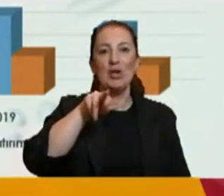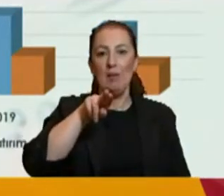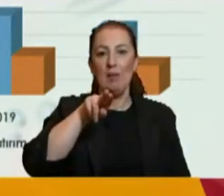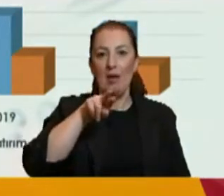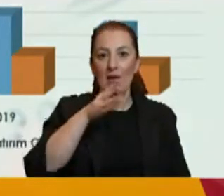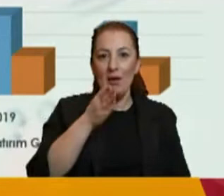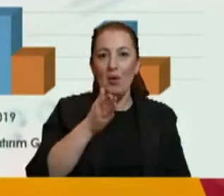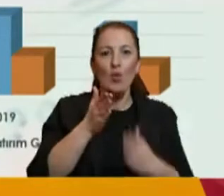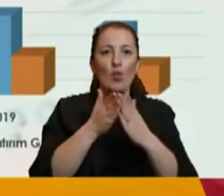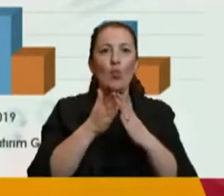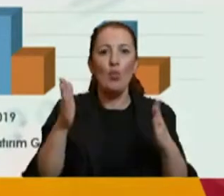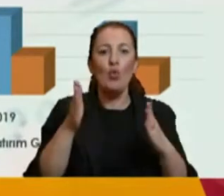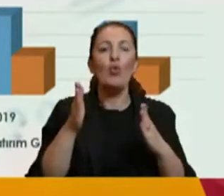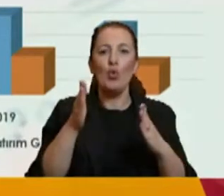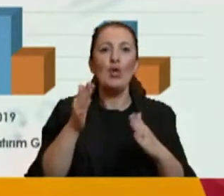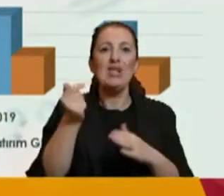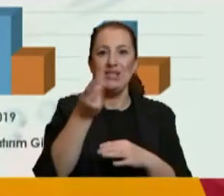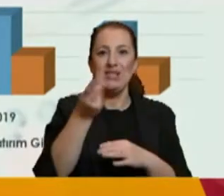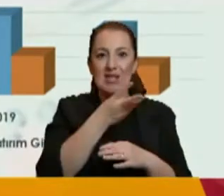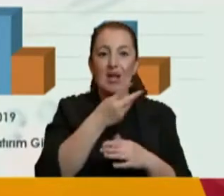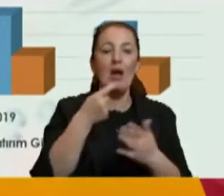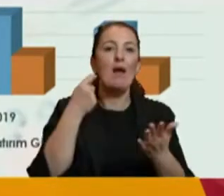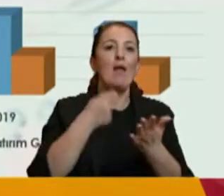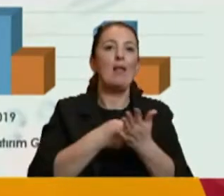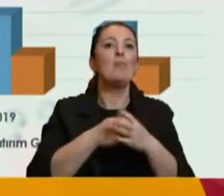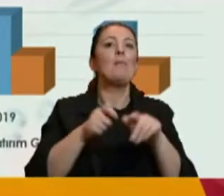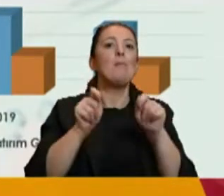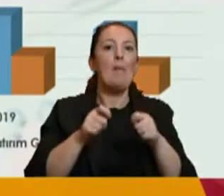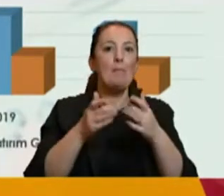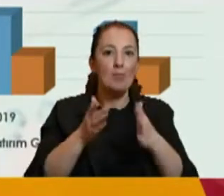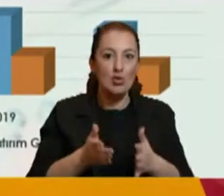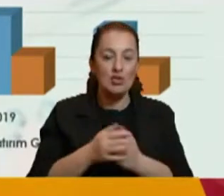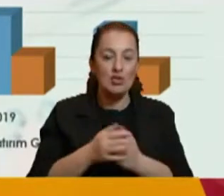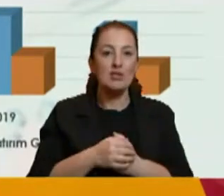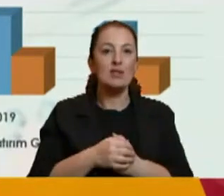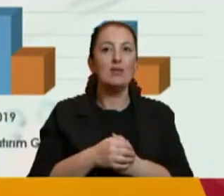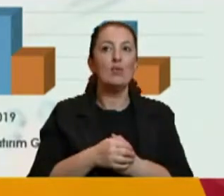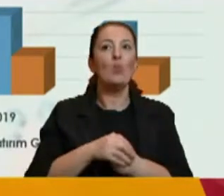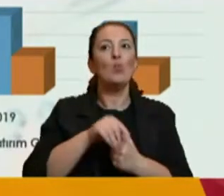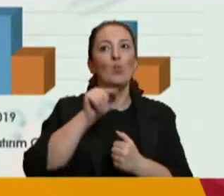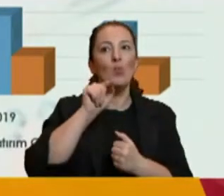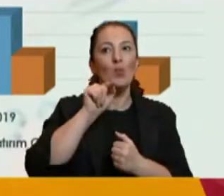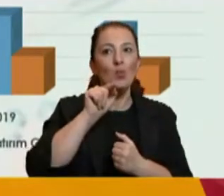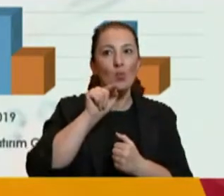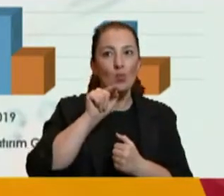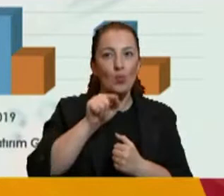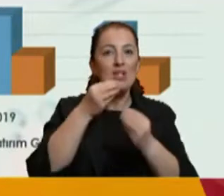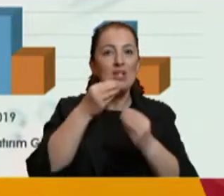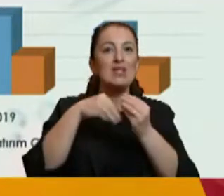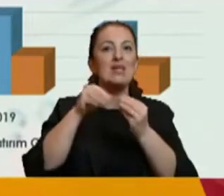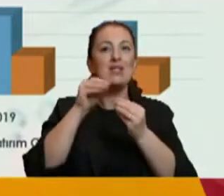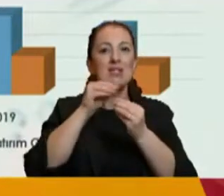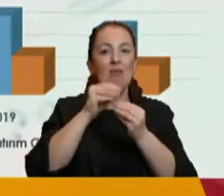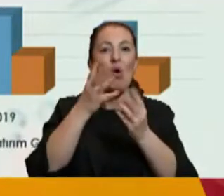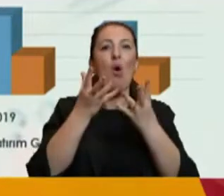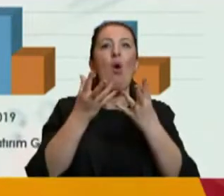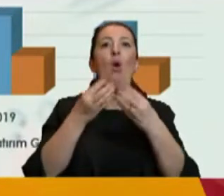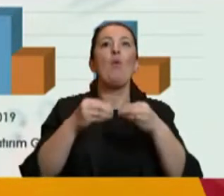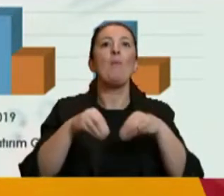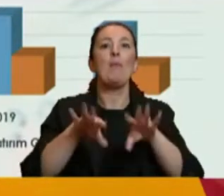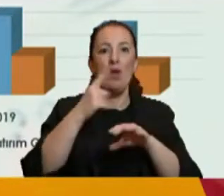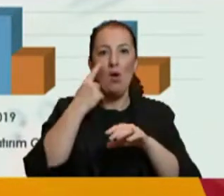büyük rakamlar da yatırım yapmışız bunu zamlar olmamasına rağmen